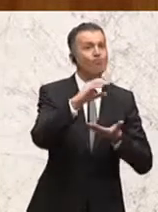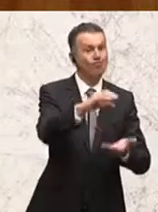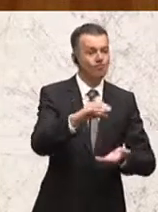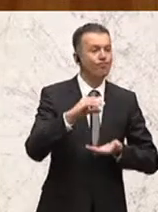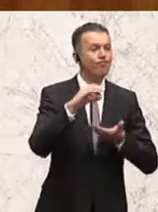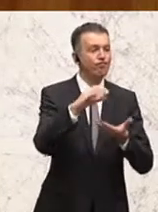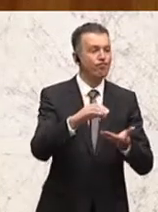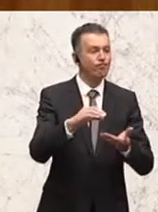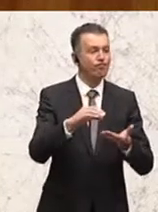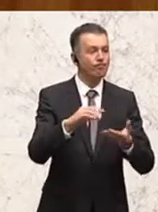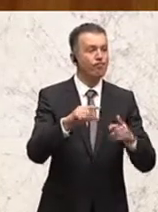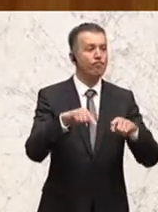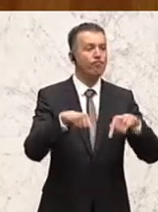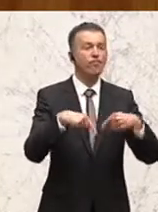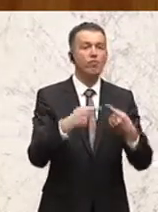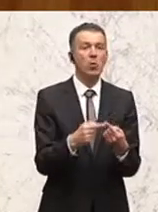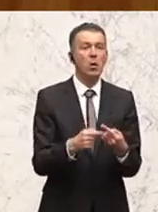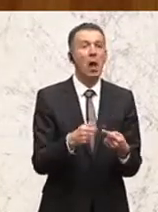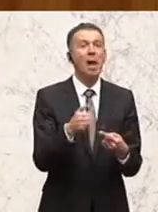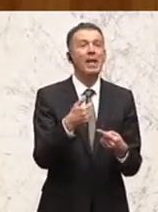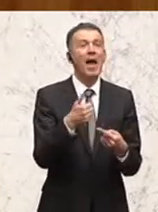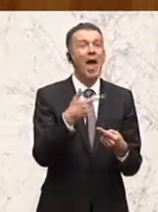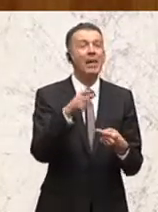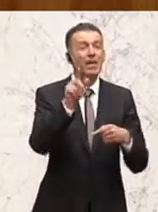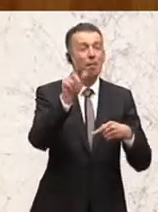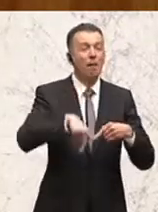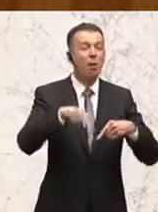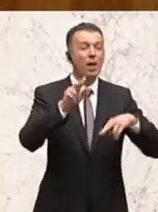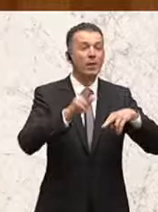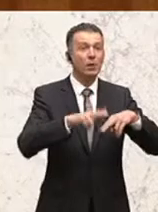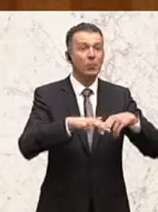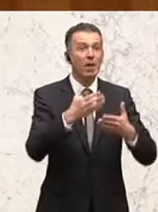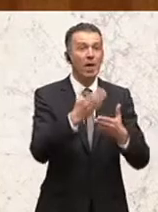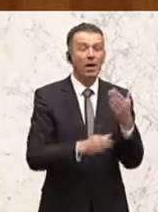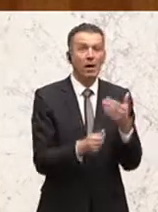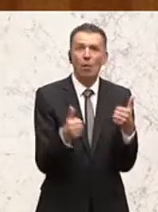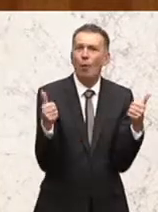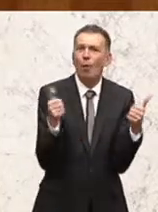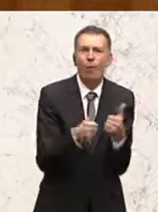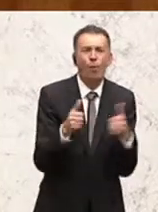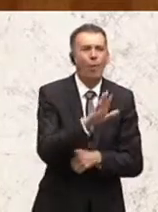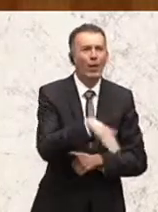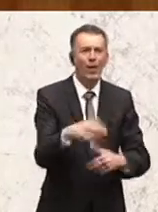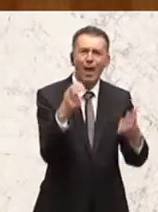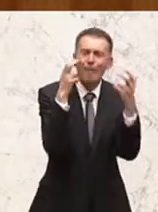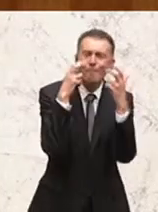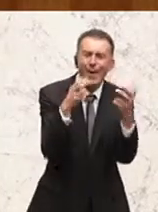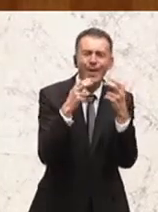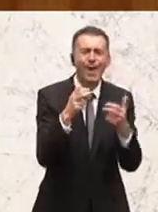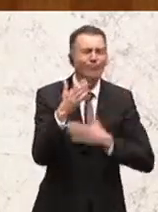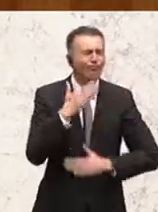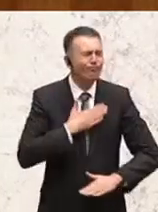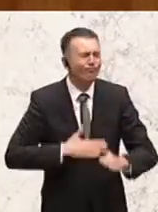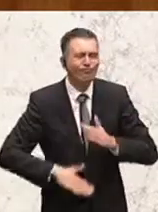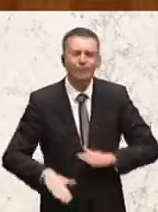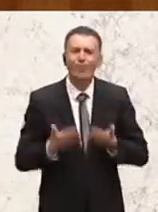gab frappante Ergebnisse nach wenigen Monaten. Mehr Begeisterung bei den Kindern, mehr Lernfreude. Die Kinder sind